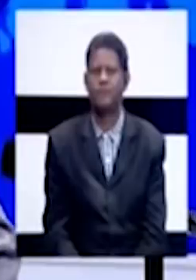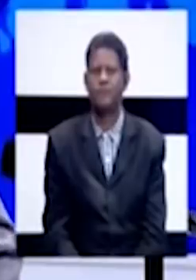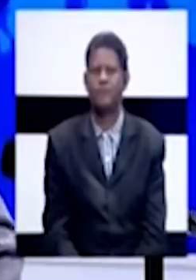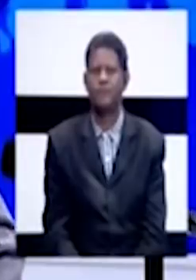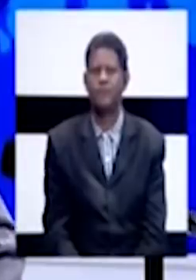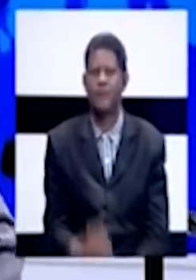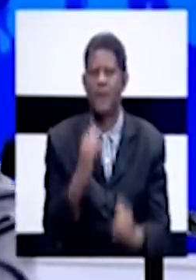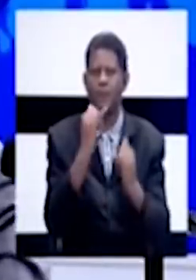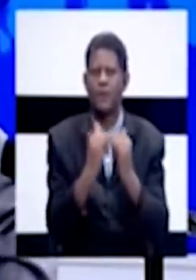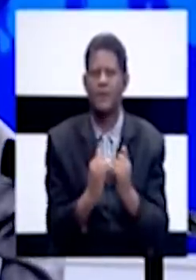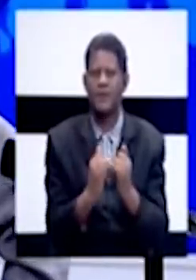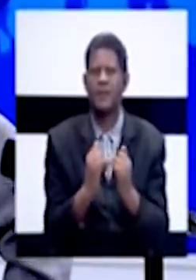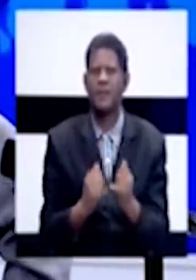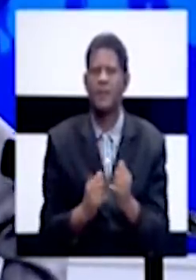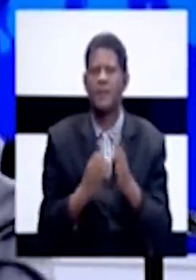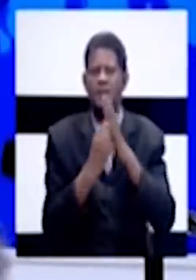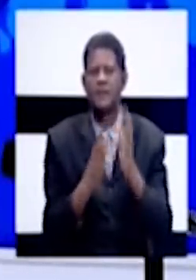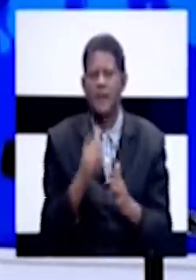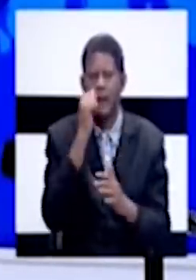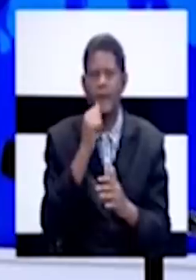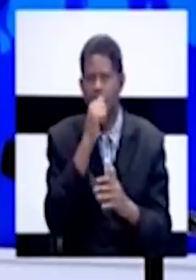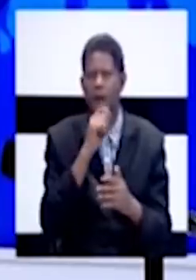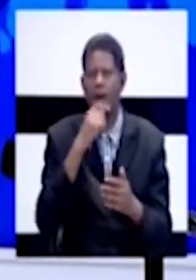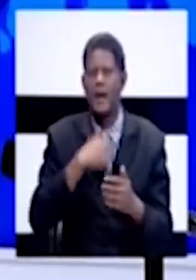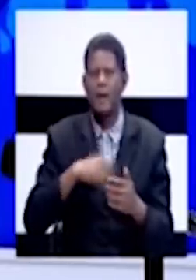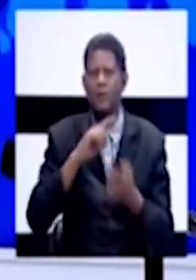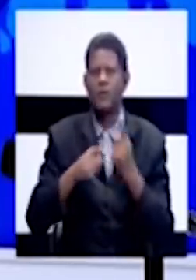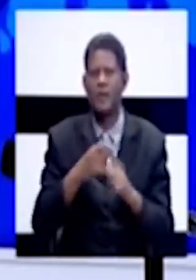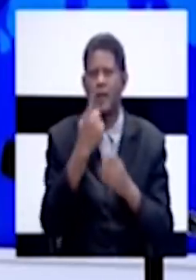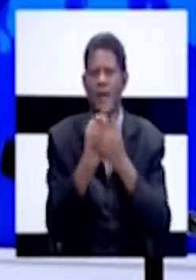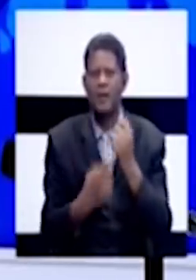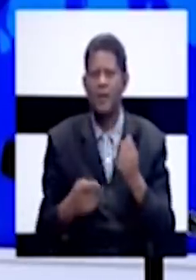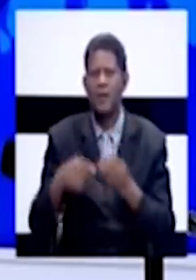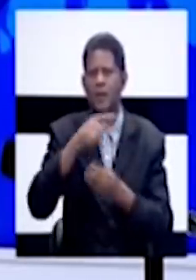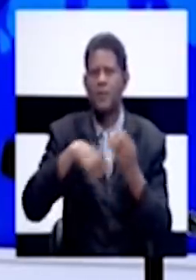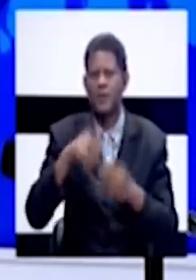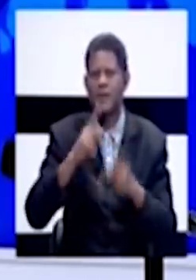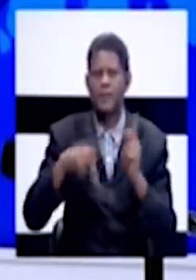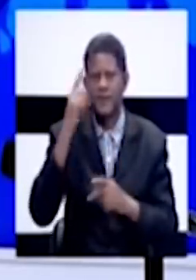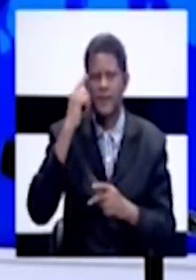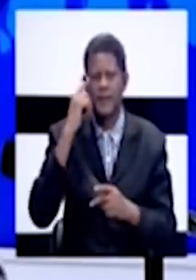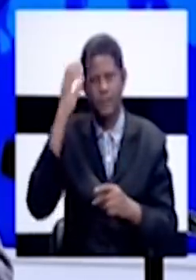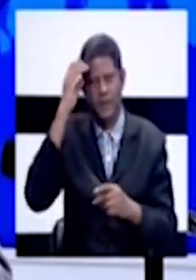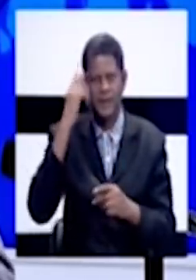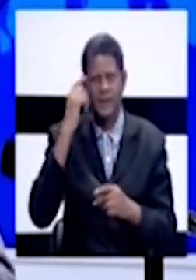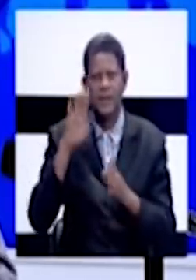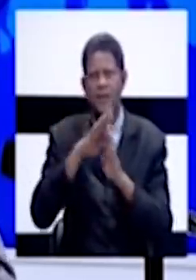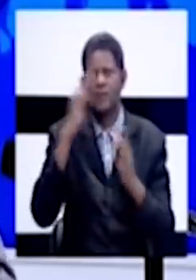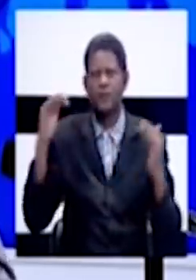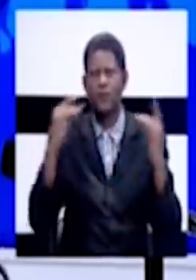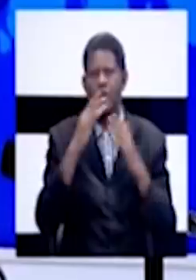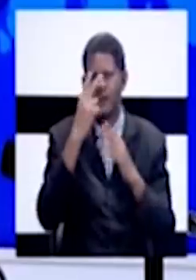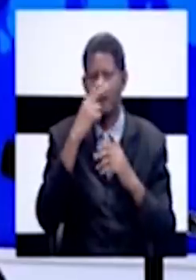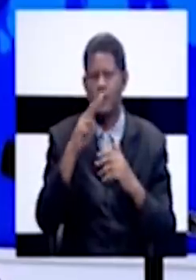ኣብ መወዳእታ ፋሽታዊ ኣብይ ኣሕመድን ኣባላት ጉጅለ ኣህዳውያን ኣብ ዙርያቲ ኣብ ልዕሊ ህዝቢ ትግራይን መንግስቲ ትግራይን ዝኸፈትዎ ኩና